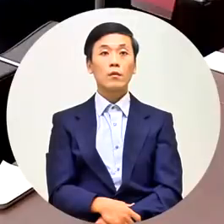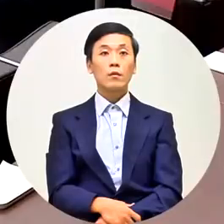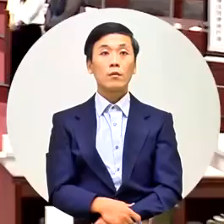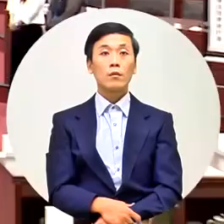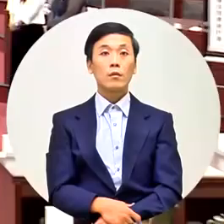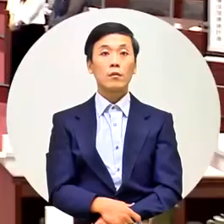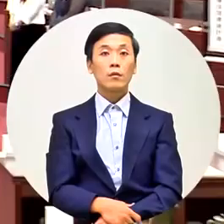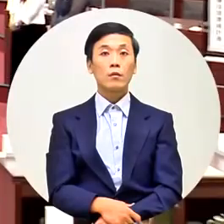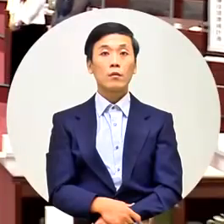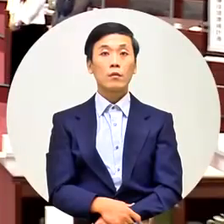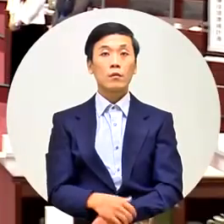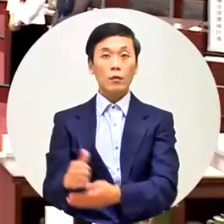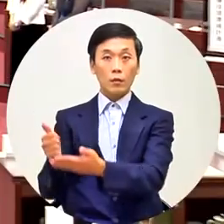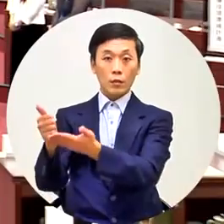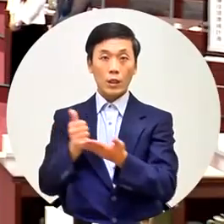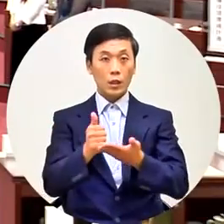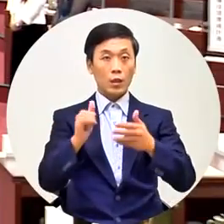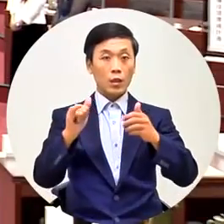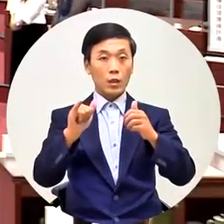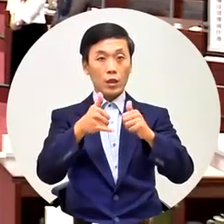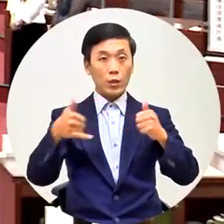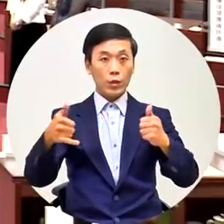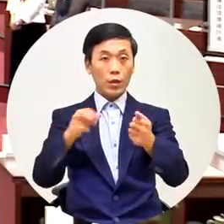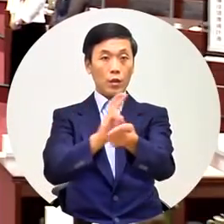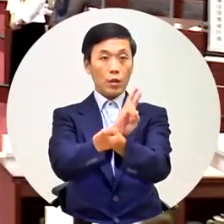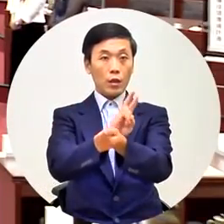请林婉容议员领取选票。